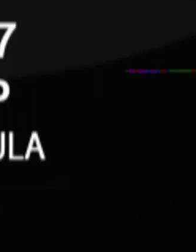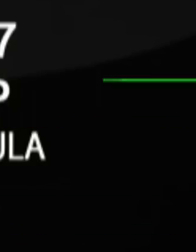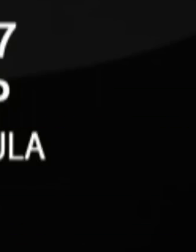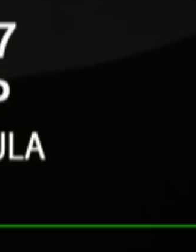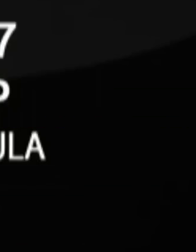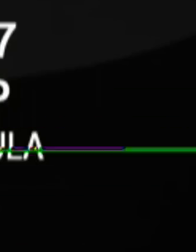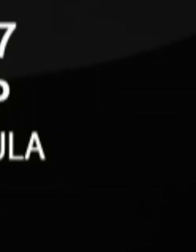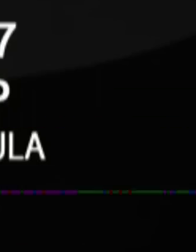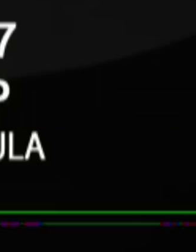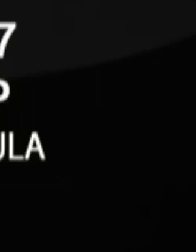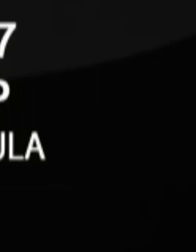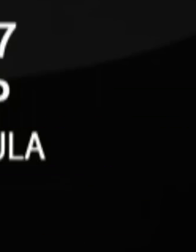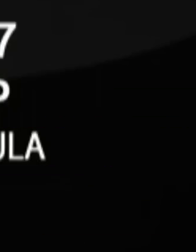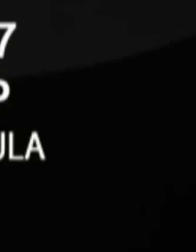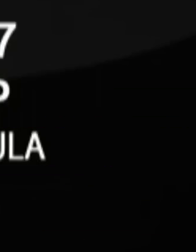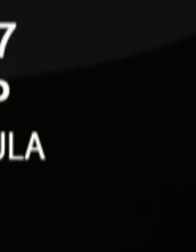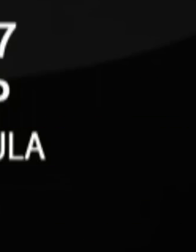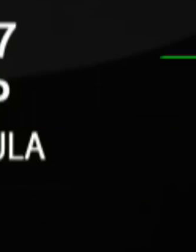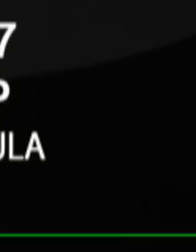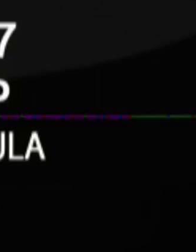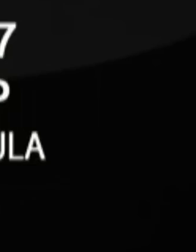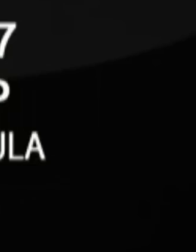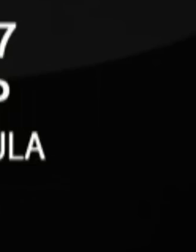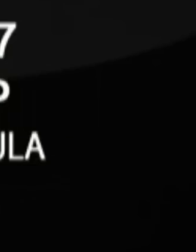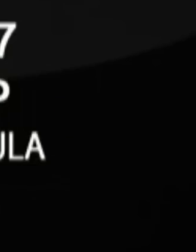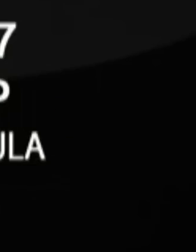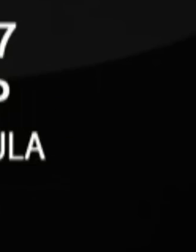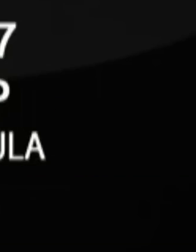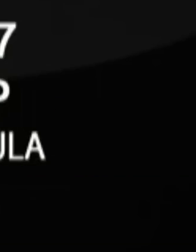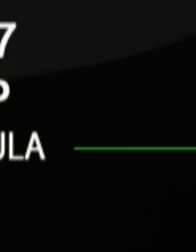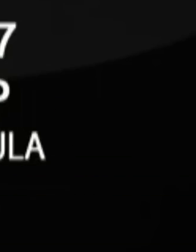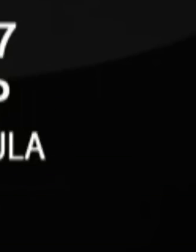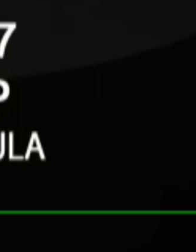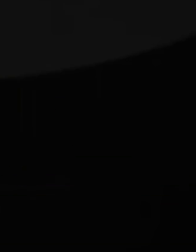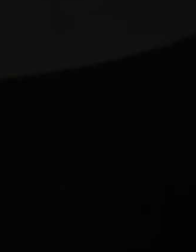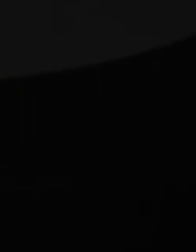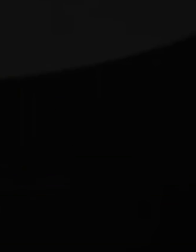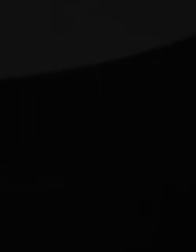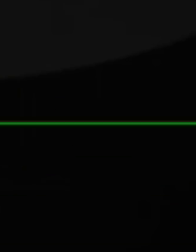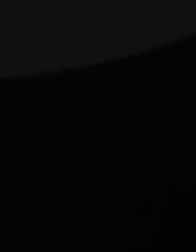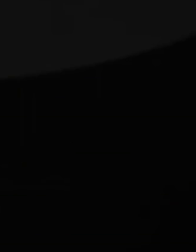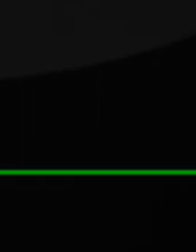Ranta e fokotše ge e bapetšwa le ditšhelete tša dinaga tše dingwe tše kgolo.